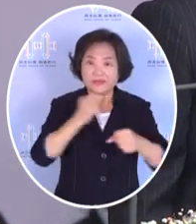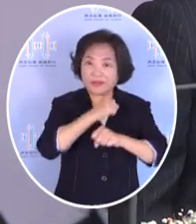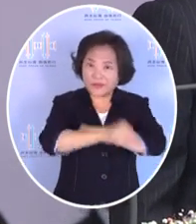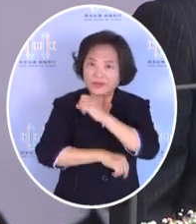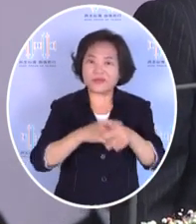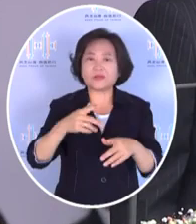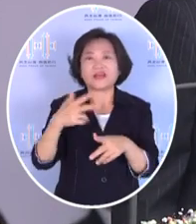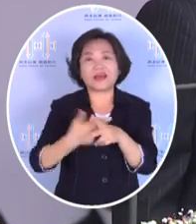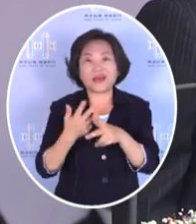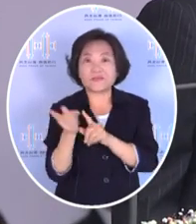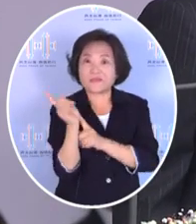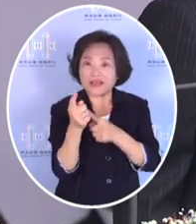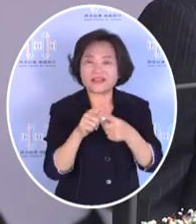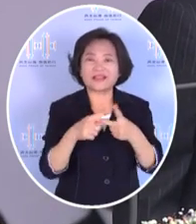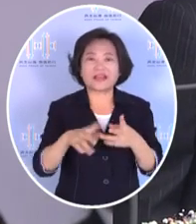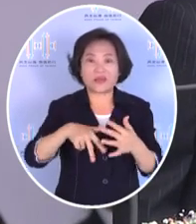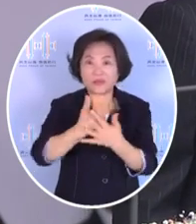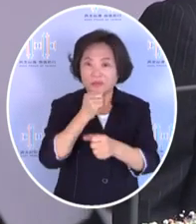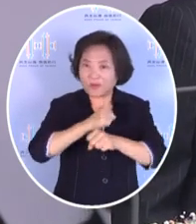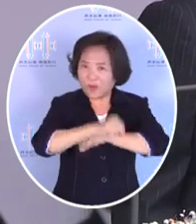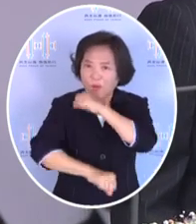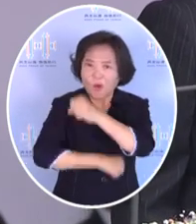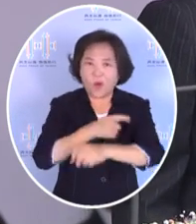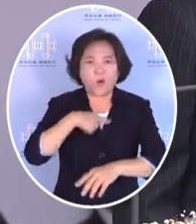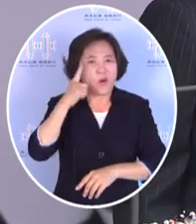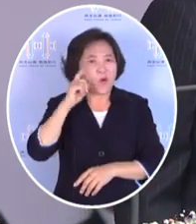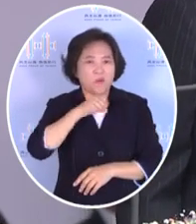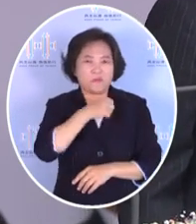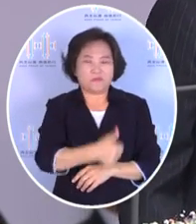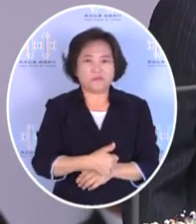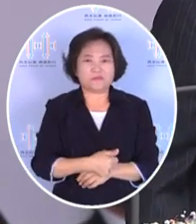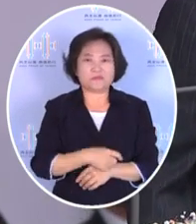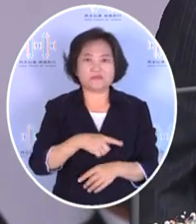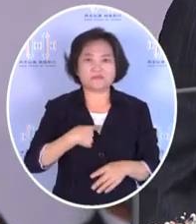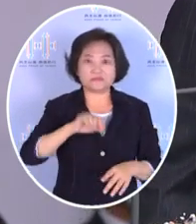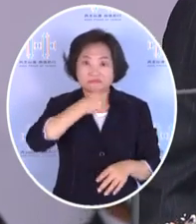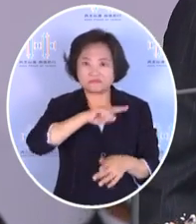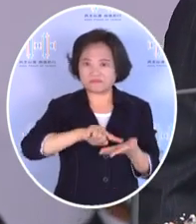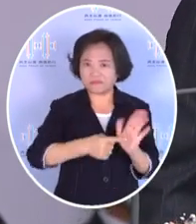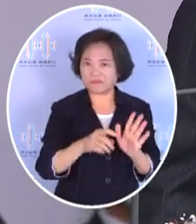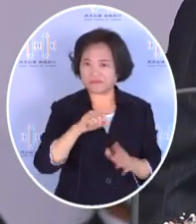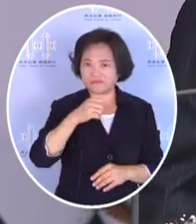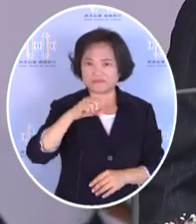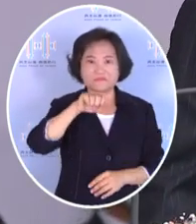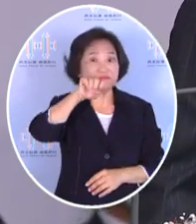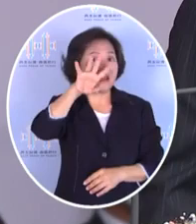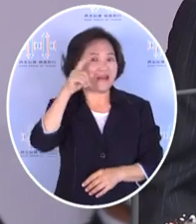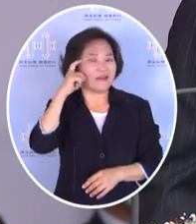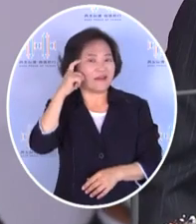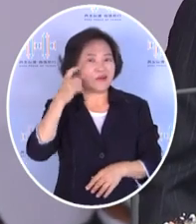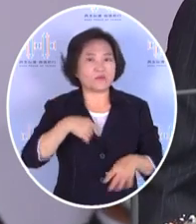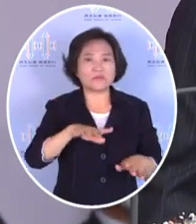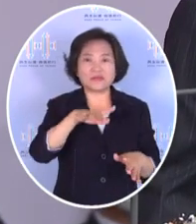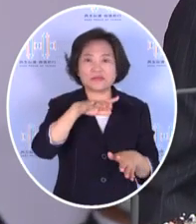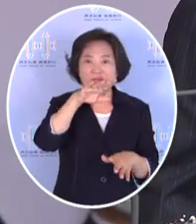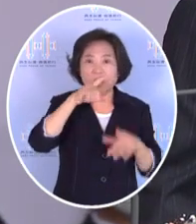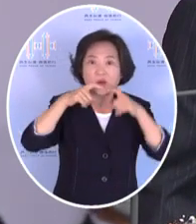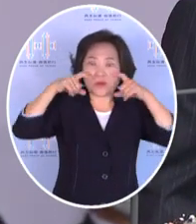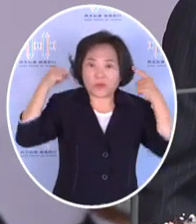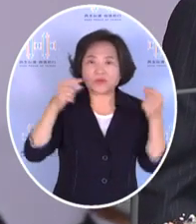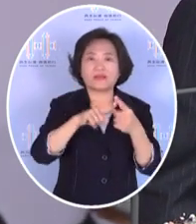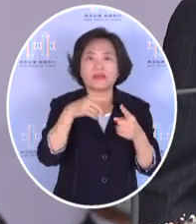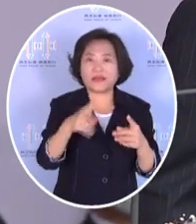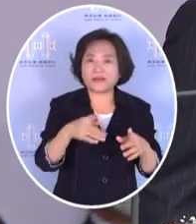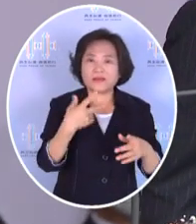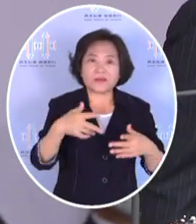家。我们更展现了傲人的国力，将防疫物资送到